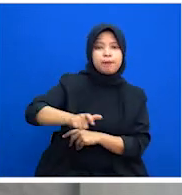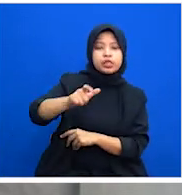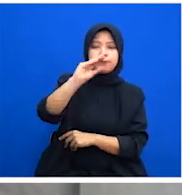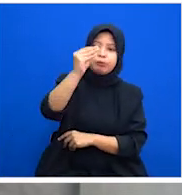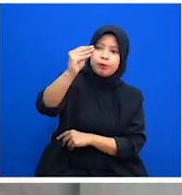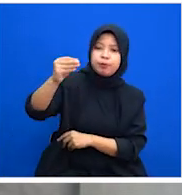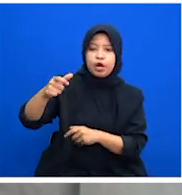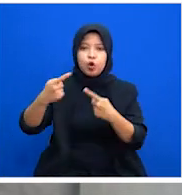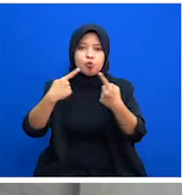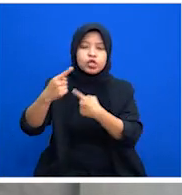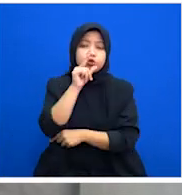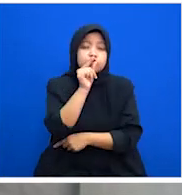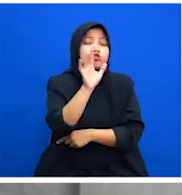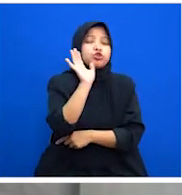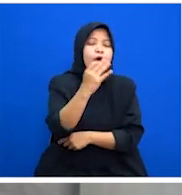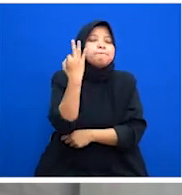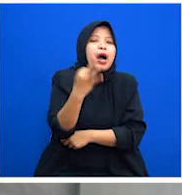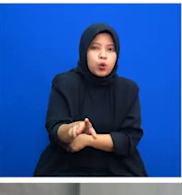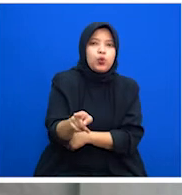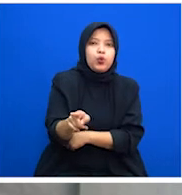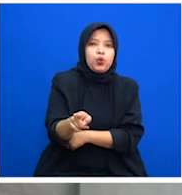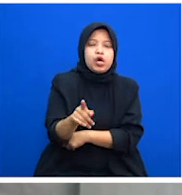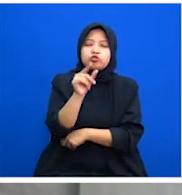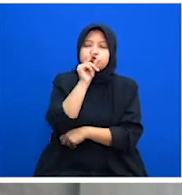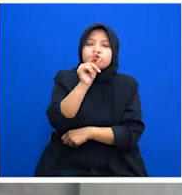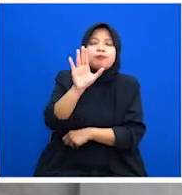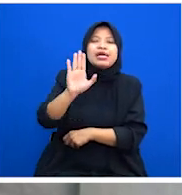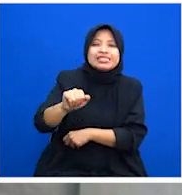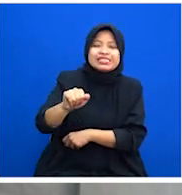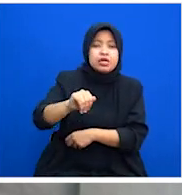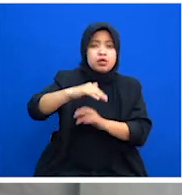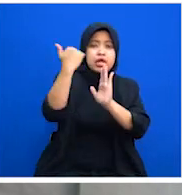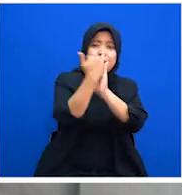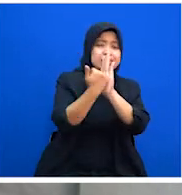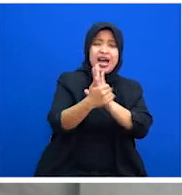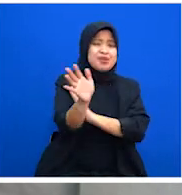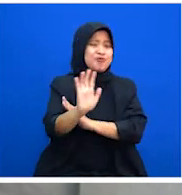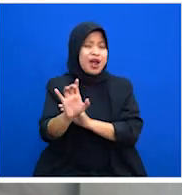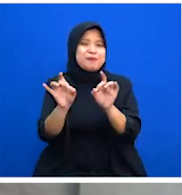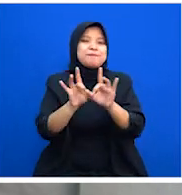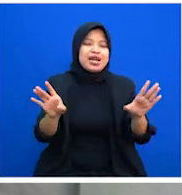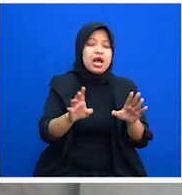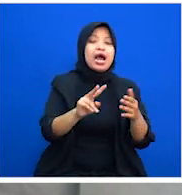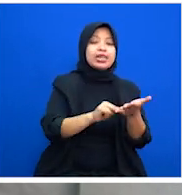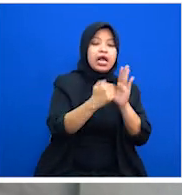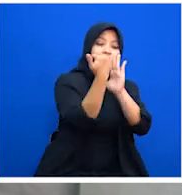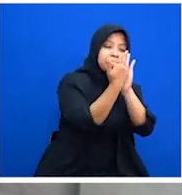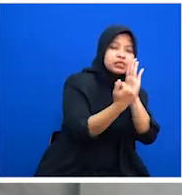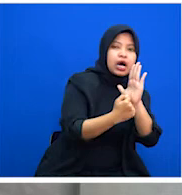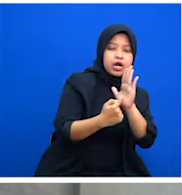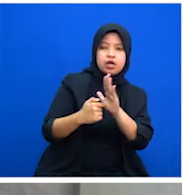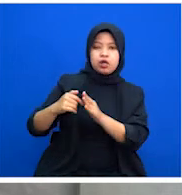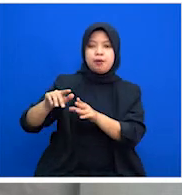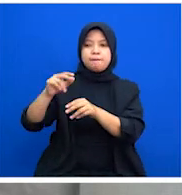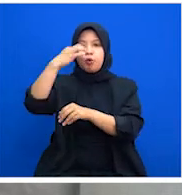pimpinan kecamatan yang ada disana di oleh itu adalah sifatnya usulan dan itu bukan kebijakan Jadi kalau yang namanya kebijakan itu bukan